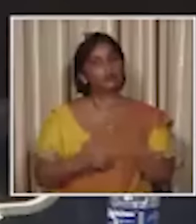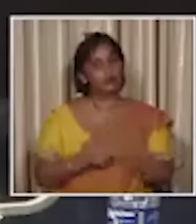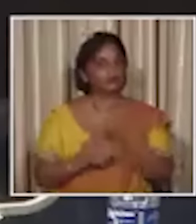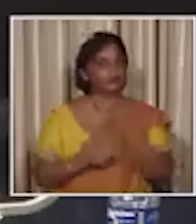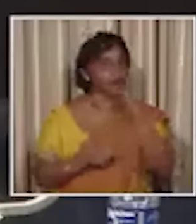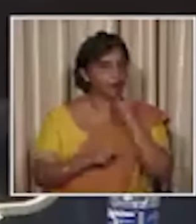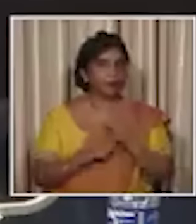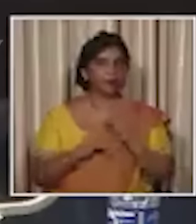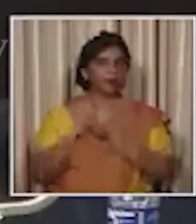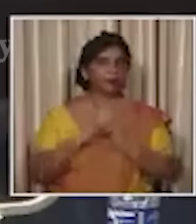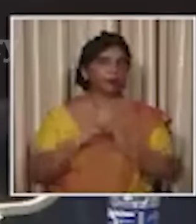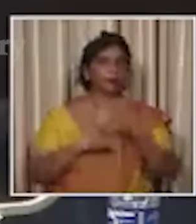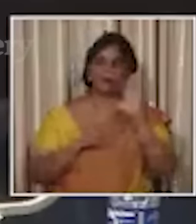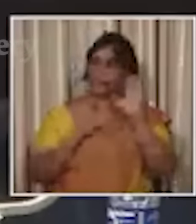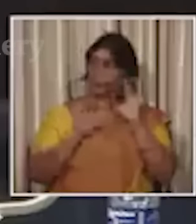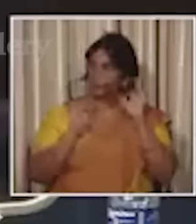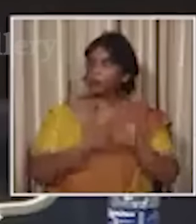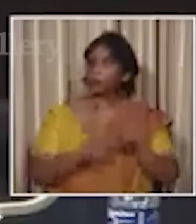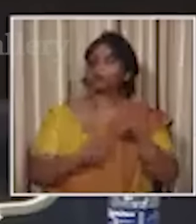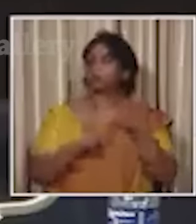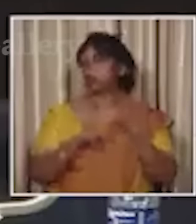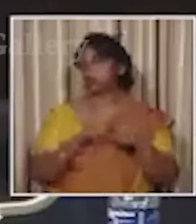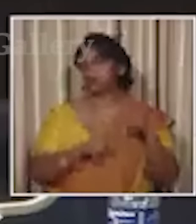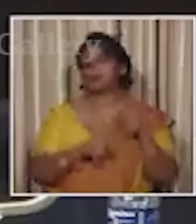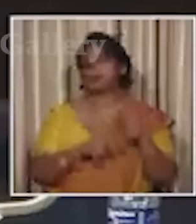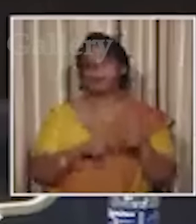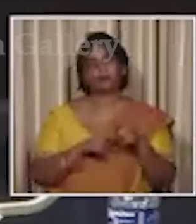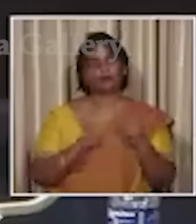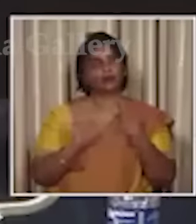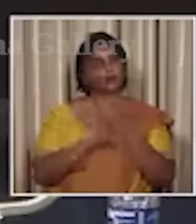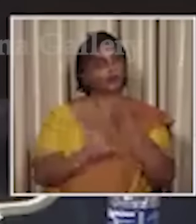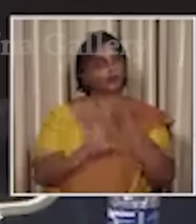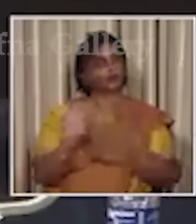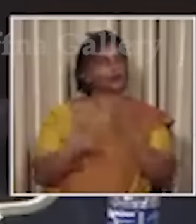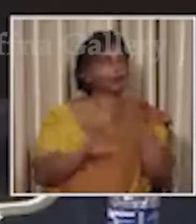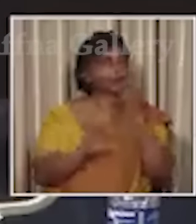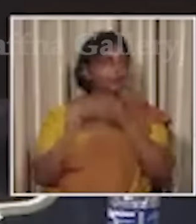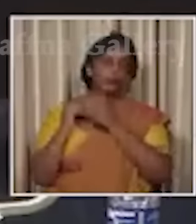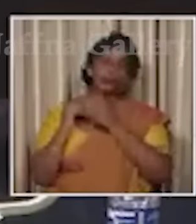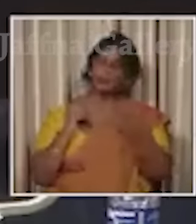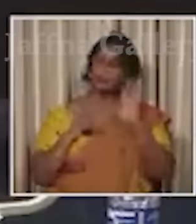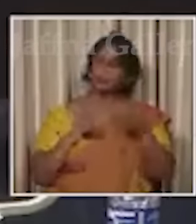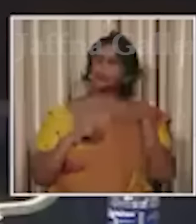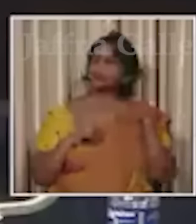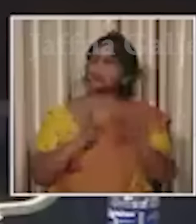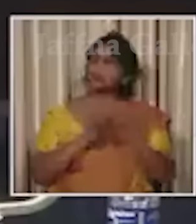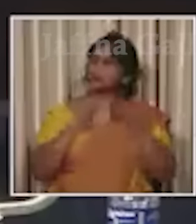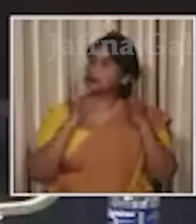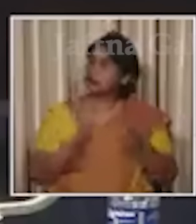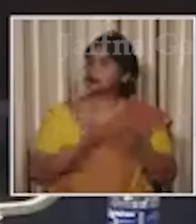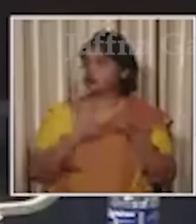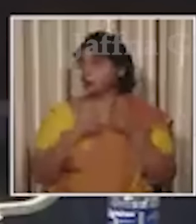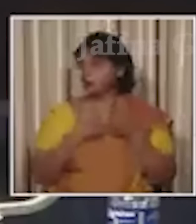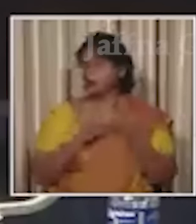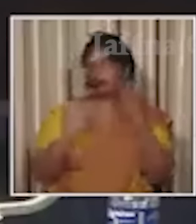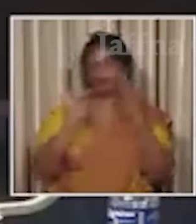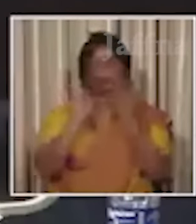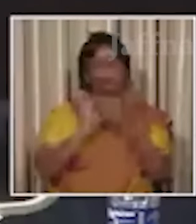போவதில்லை என்பது 12 வருடங்களாக நிரூபிக்கப்பட்டிருக்கின்ற நிலையிலே சர்வதேச மன்னிப்பு சபையிடம் நாங்கள் கோருகின்ற